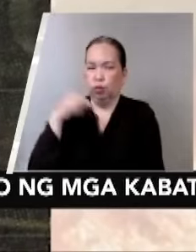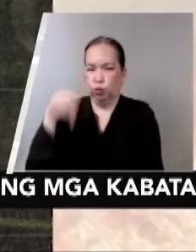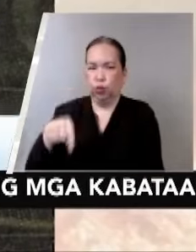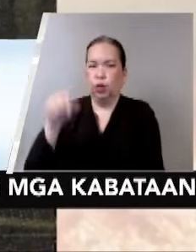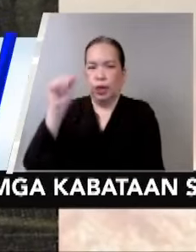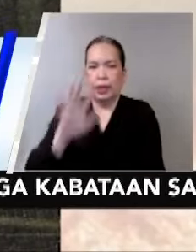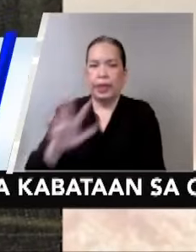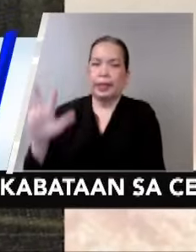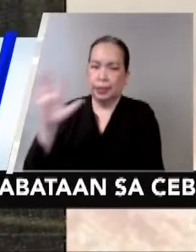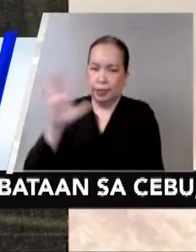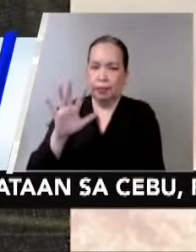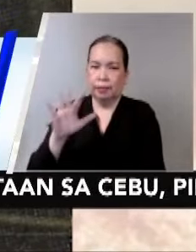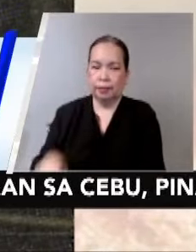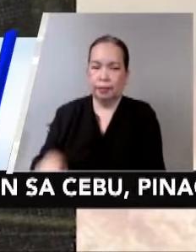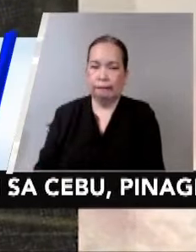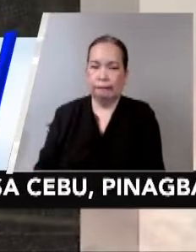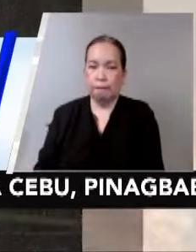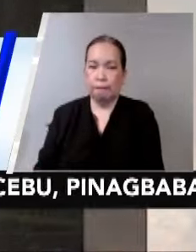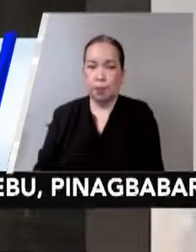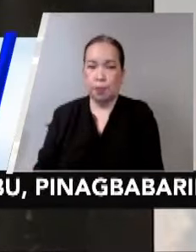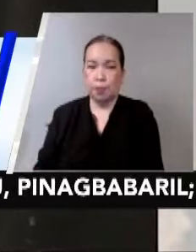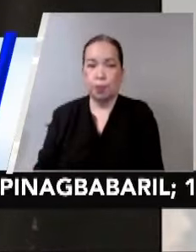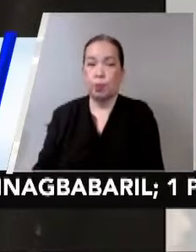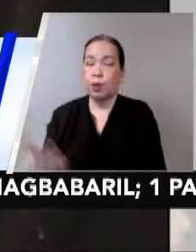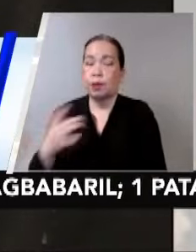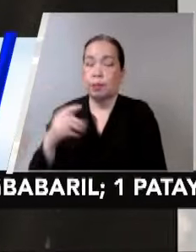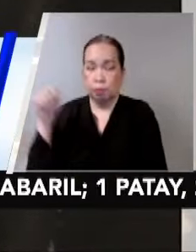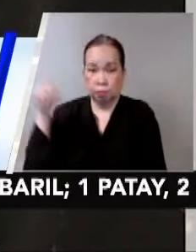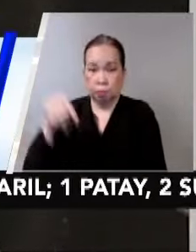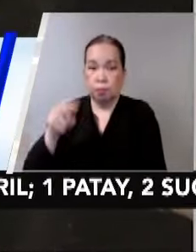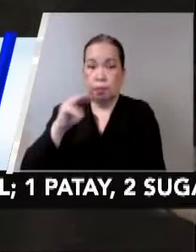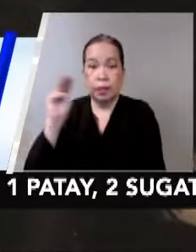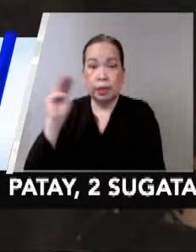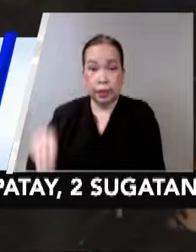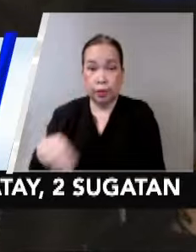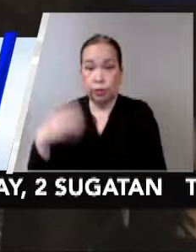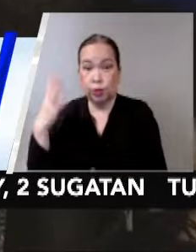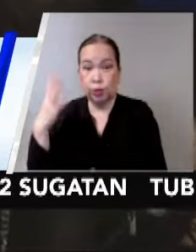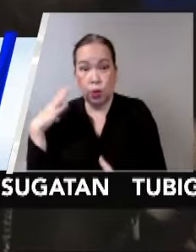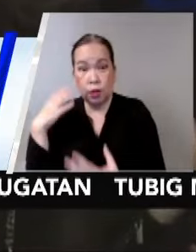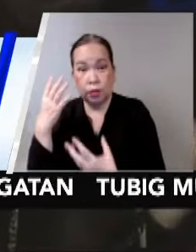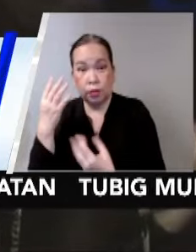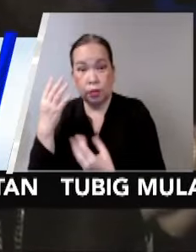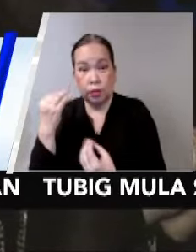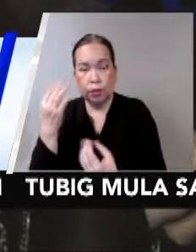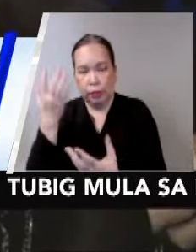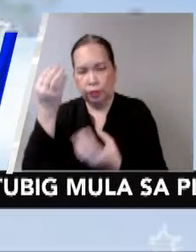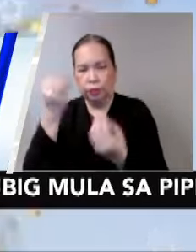Singer. Whether magkakaroon ng stop sa Manila, stay tuned muna tayo according to Olivia.